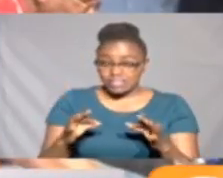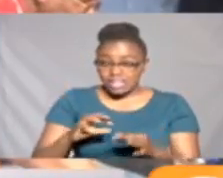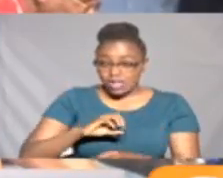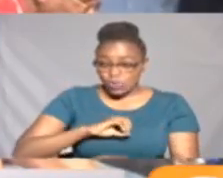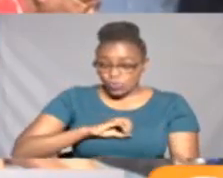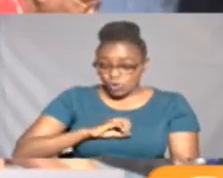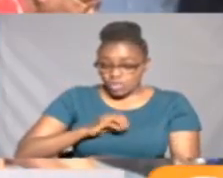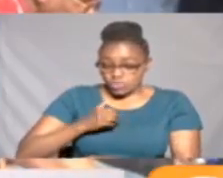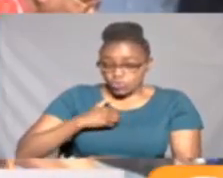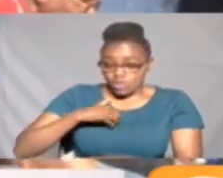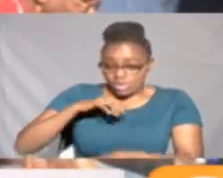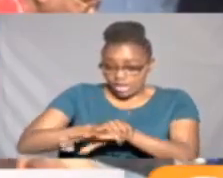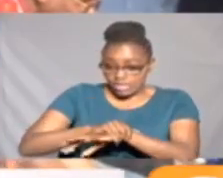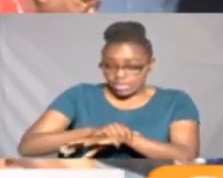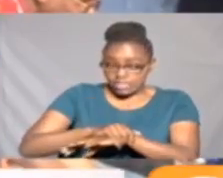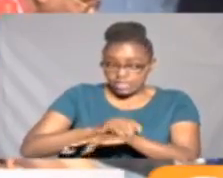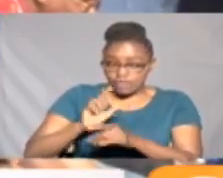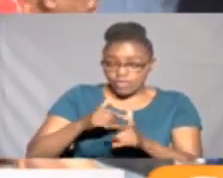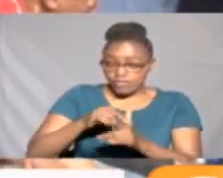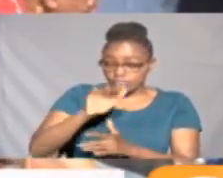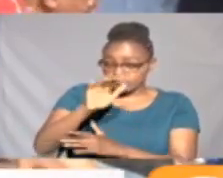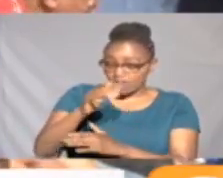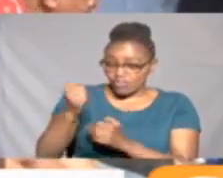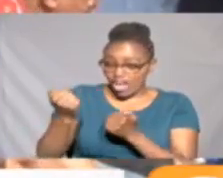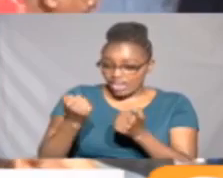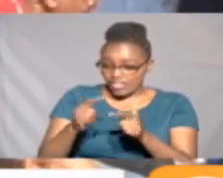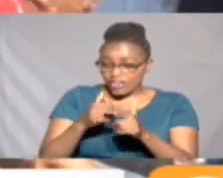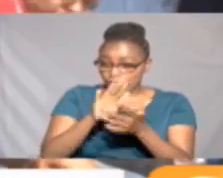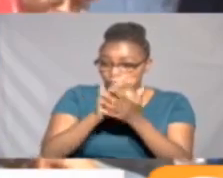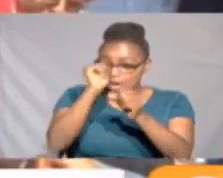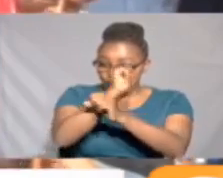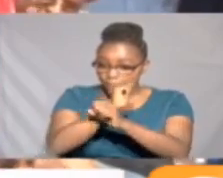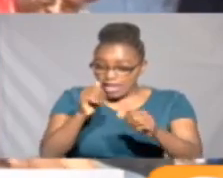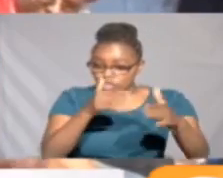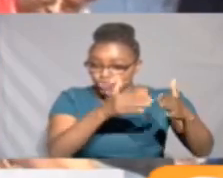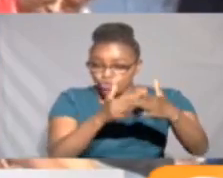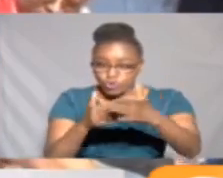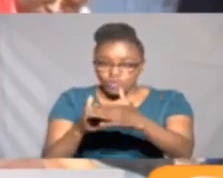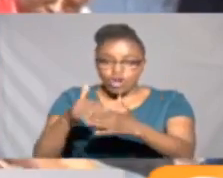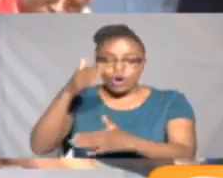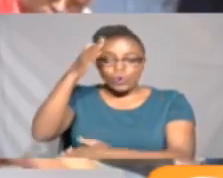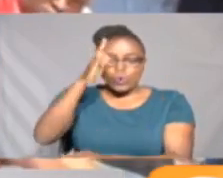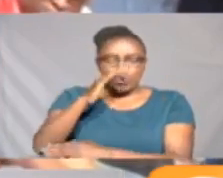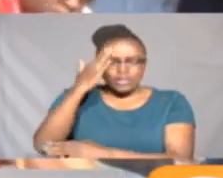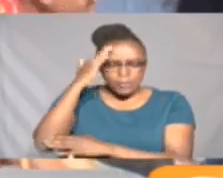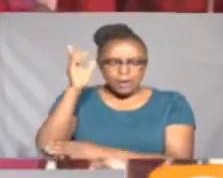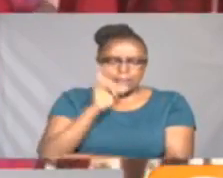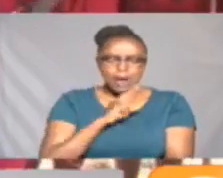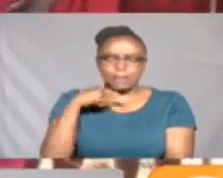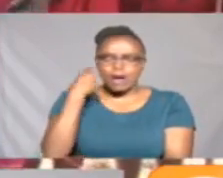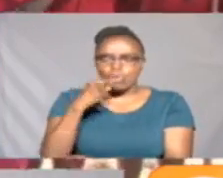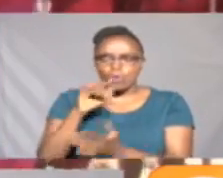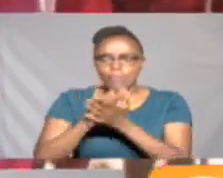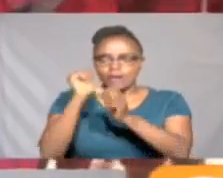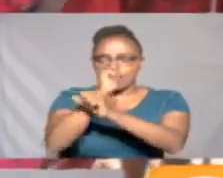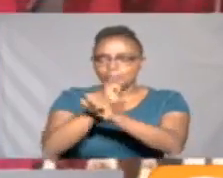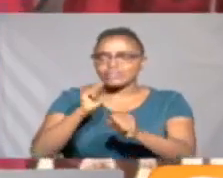mtu usimamishe magari kwa barabara, ufunge na nini? Mungu ndiye anajua nani atakuwa nani.